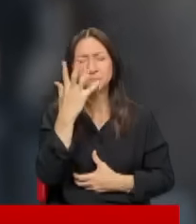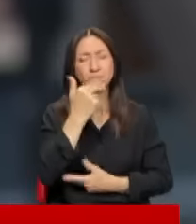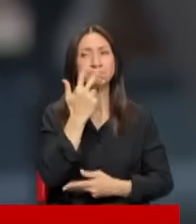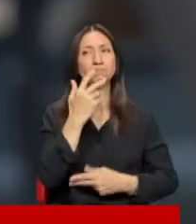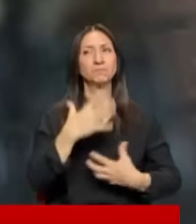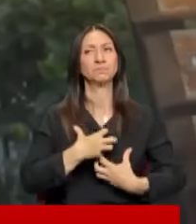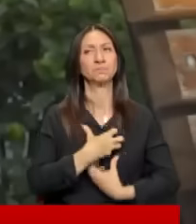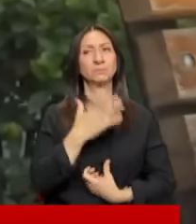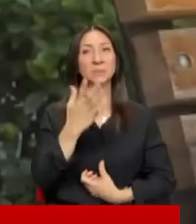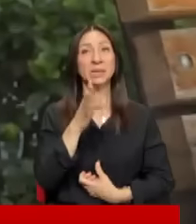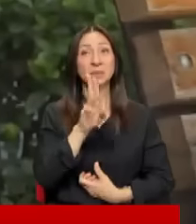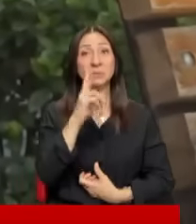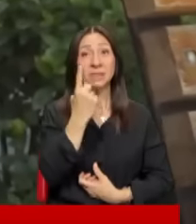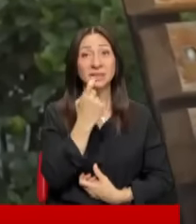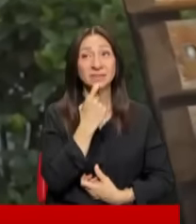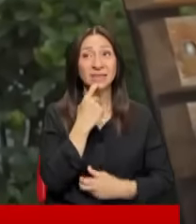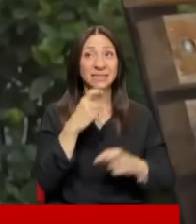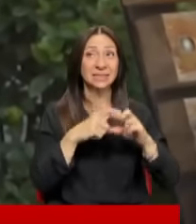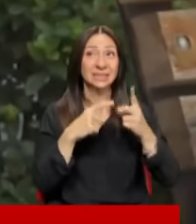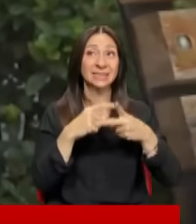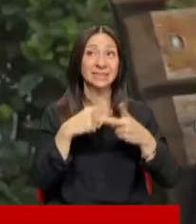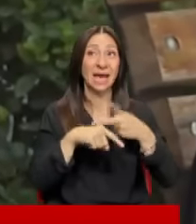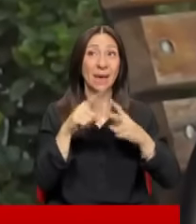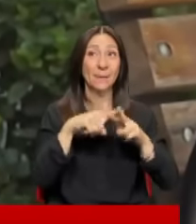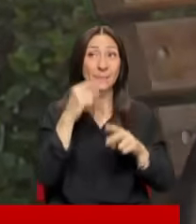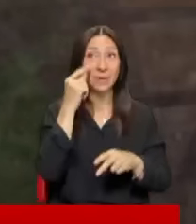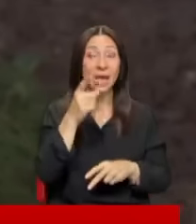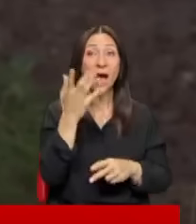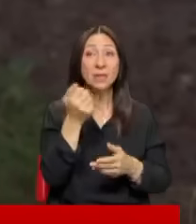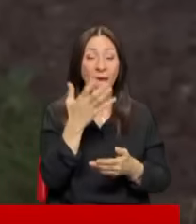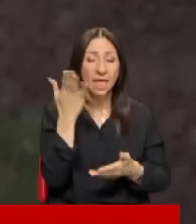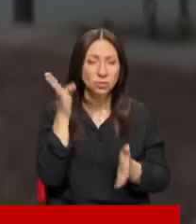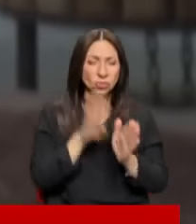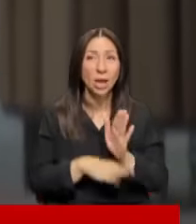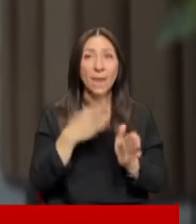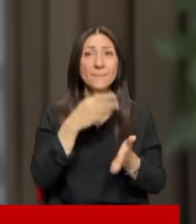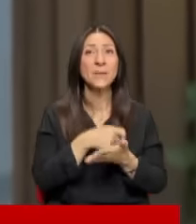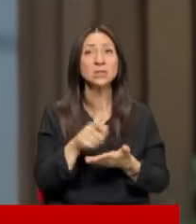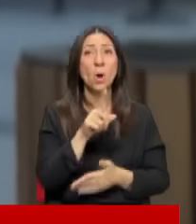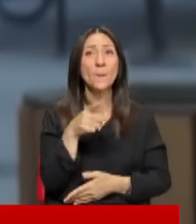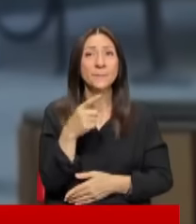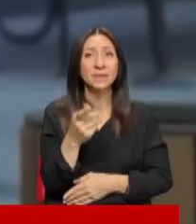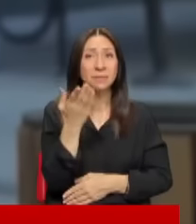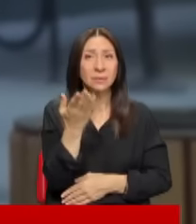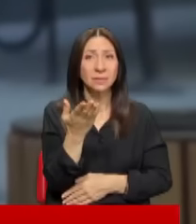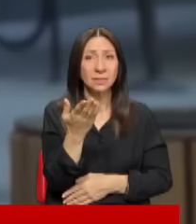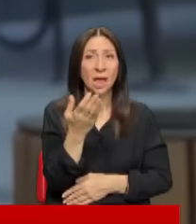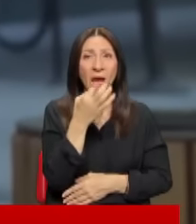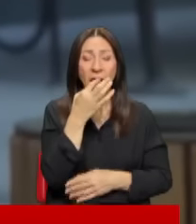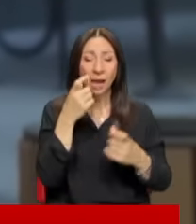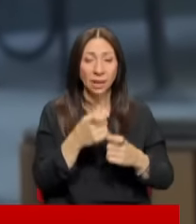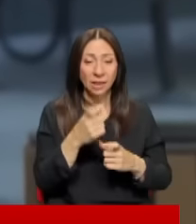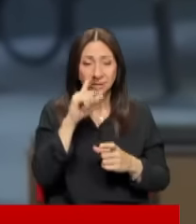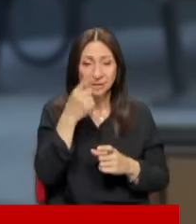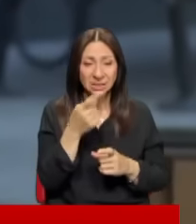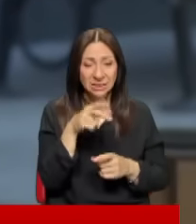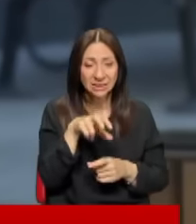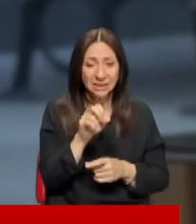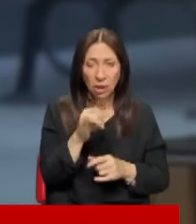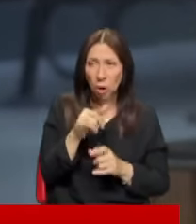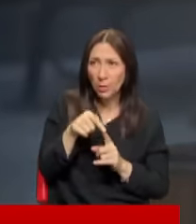ağlamaya başladı 71 yaşındaki Rıza Erdek. Çünkü aldığı en düşük emekli maaşı 10 bin lirayla Ankara'dan sadece